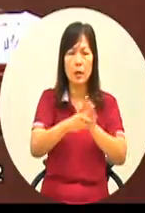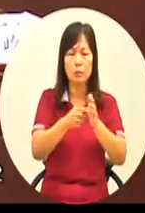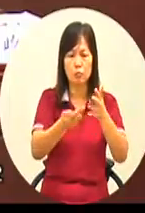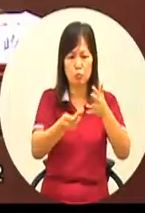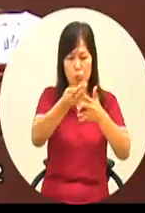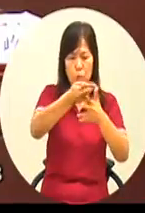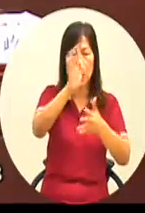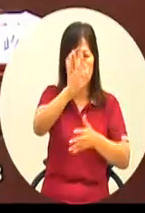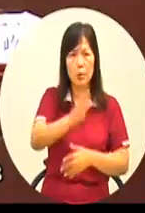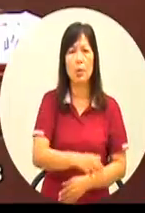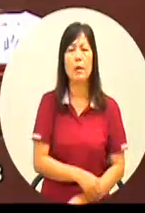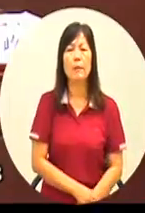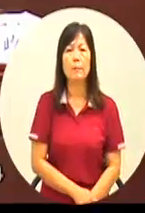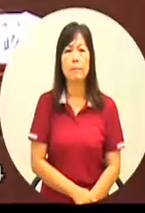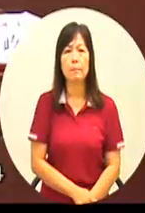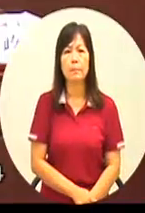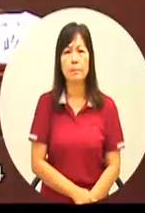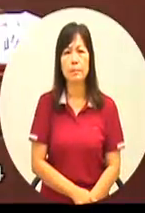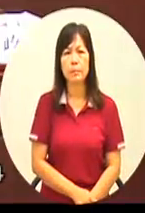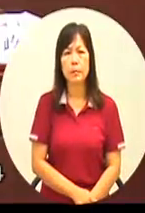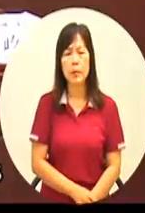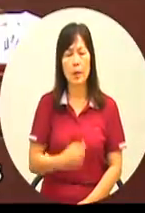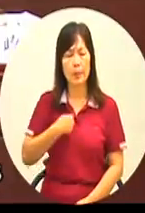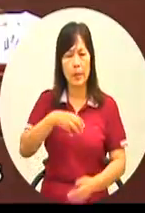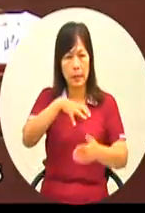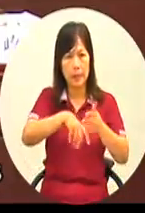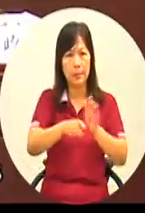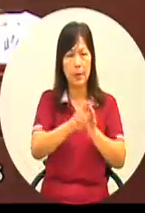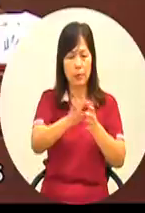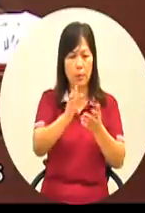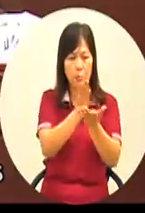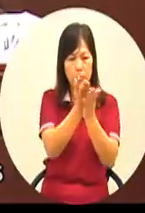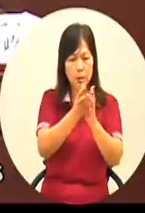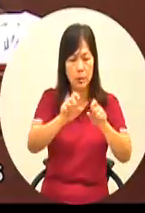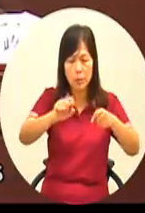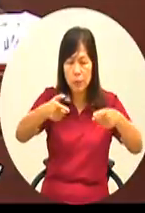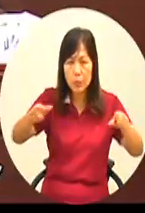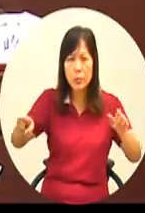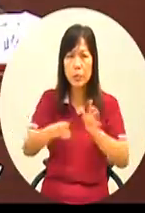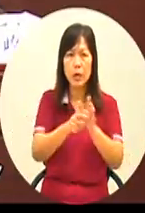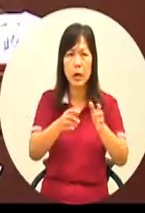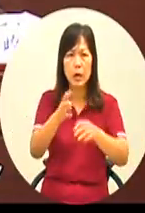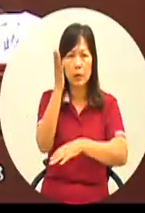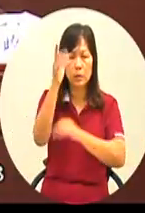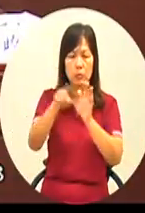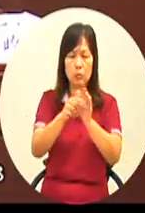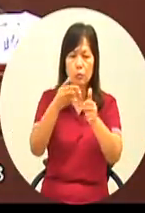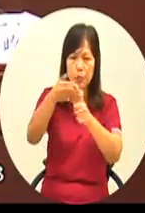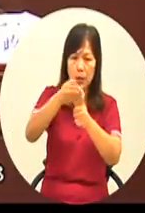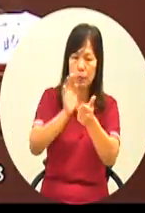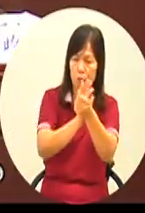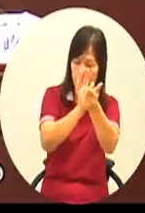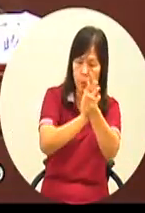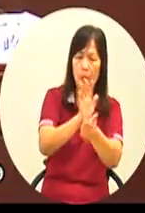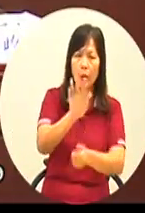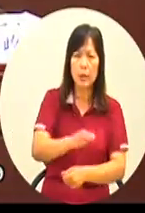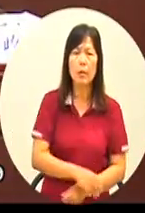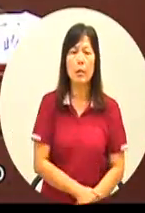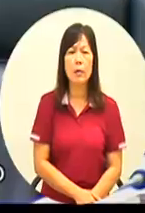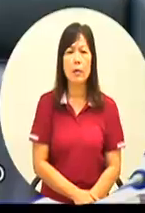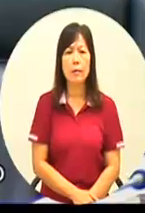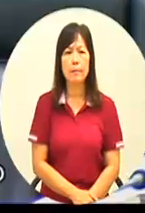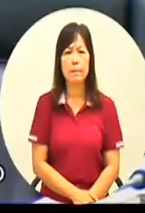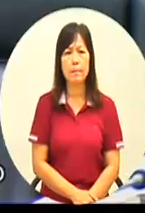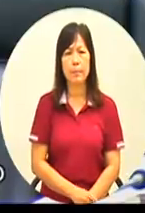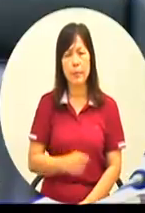的， 是 啊，那我们其实就在里面，我们就会有很多的方案跟政策在做这个培力的推动。 是，好，是局长，那